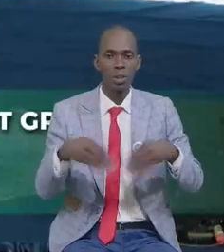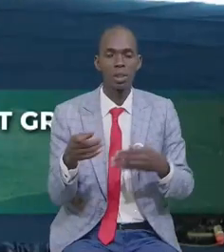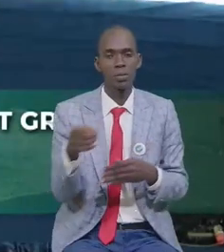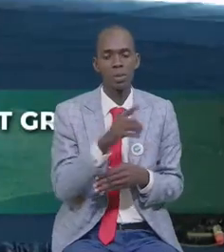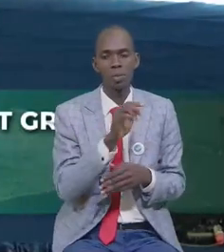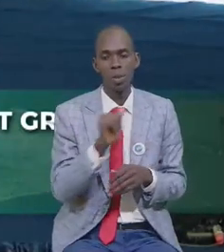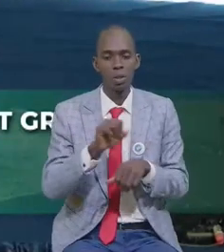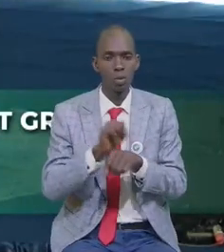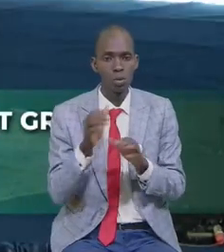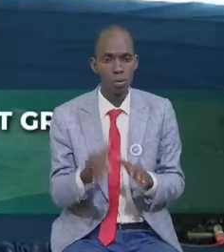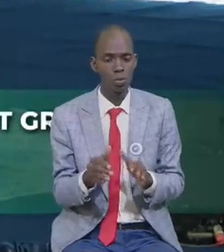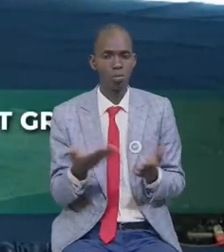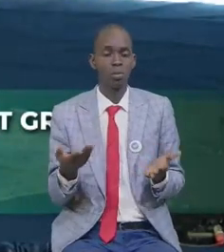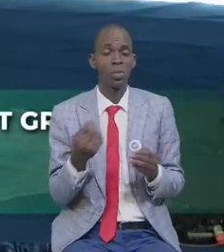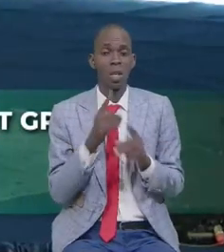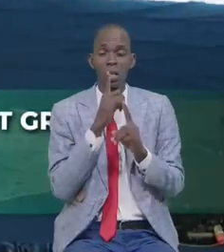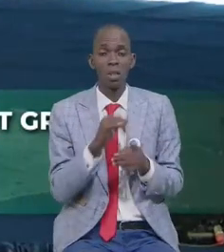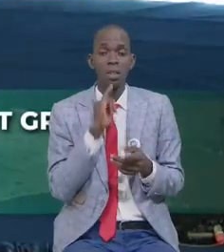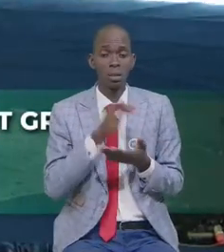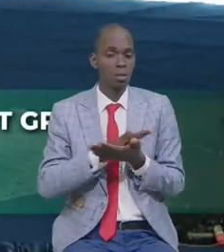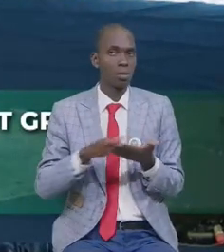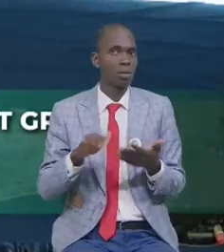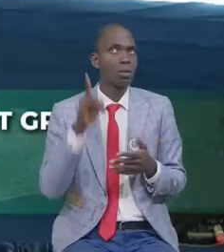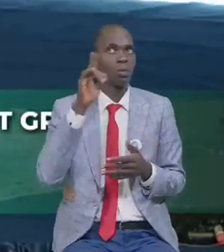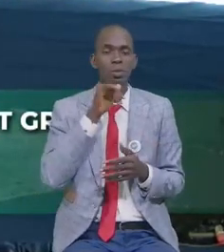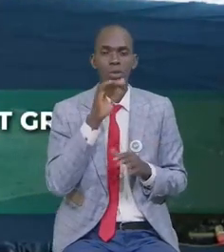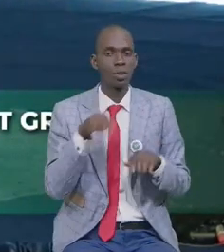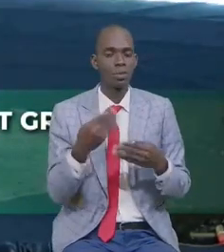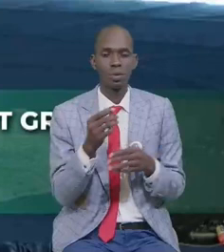La réponse est évidente. De